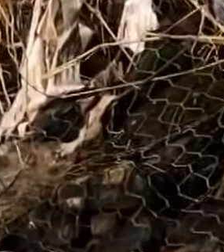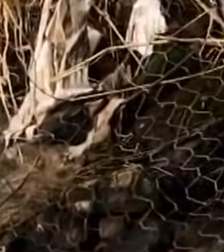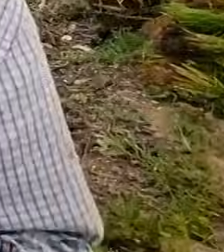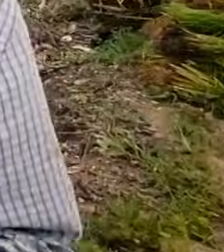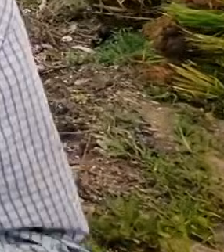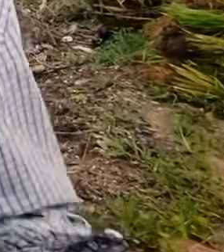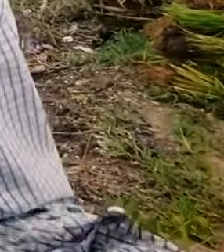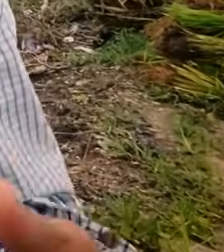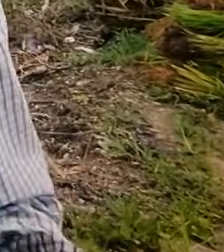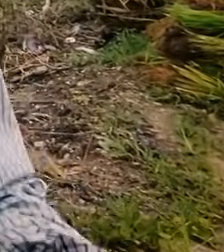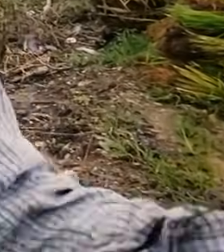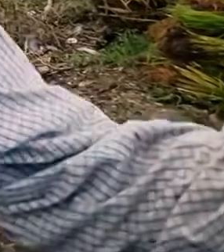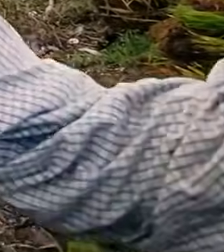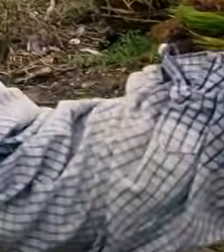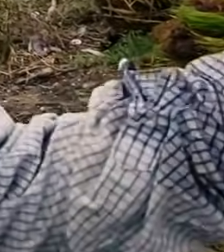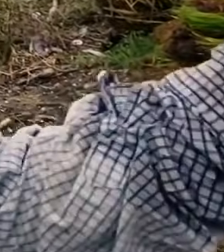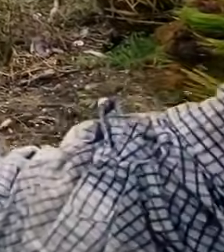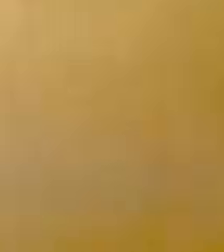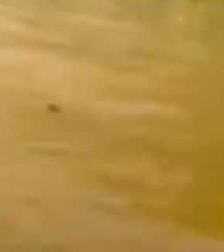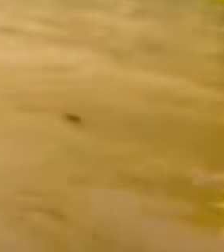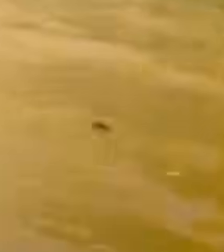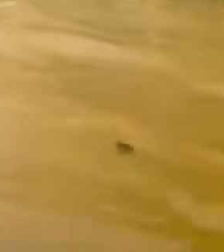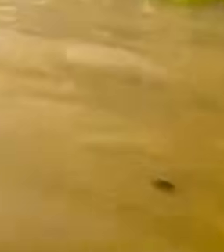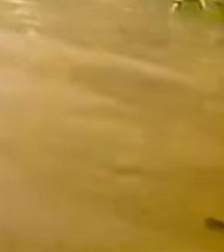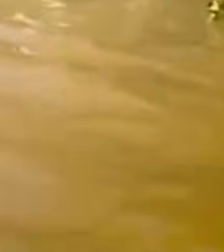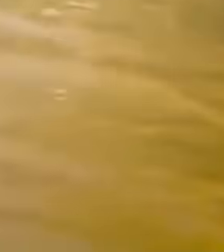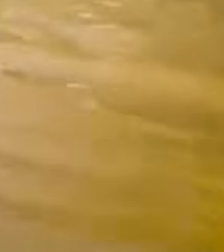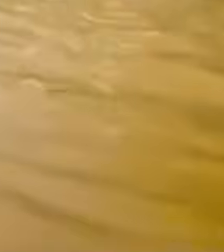่มันเมยมันอืดขึ้นมาเรื่อยๆกันอืดก็ขึ้นต่างต่อมาอย่าง